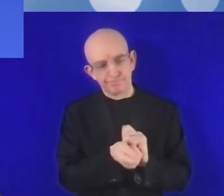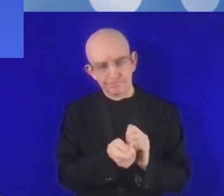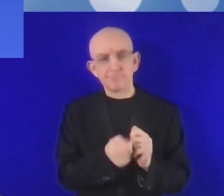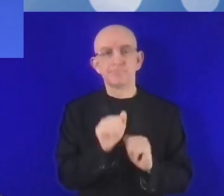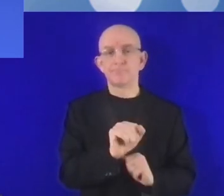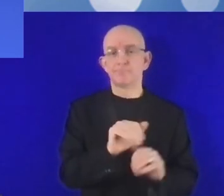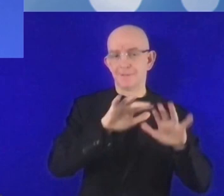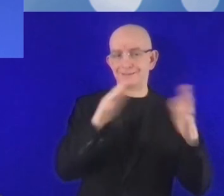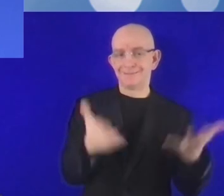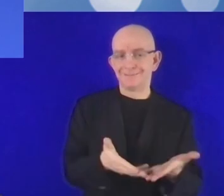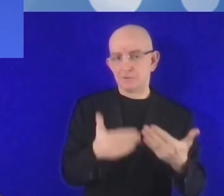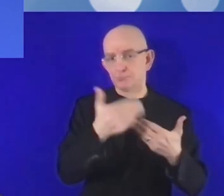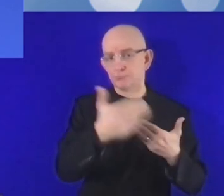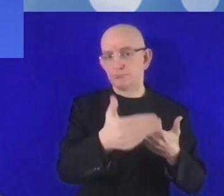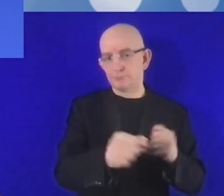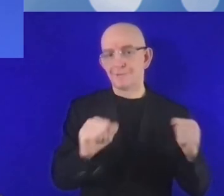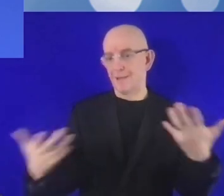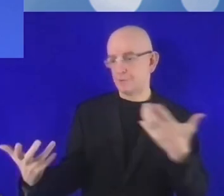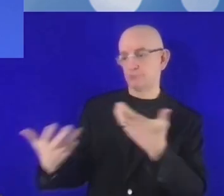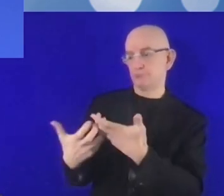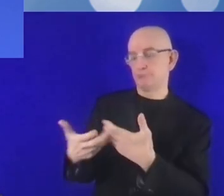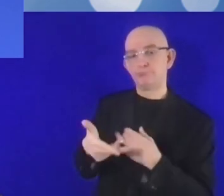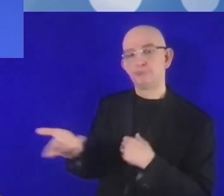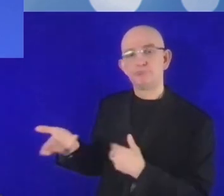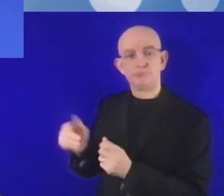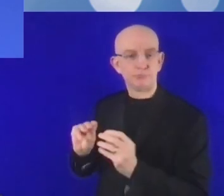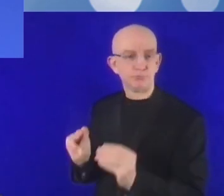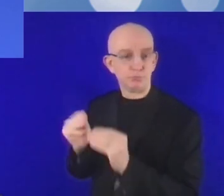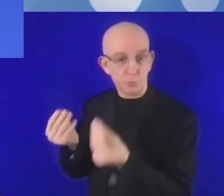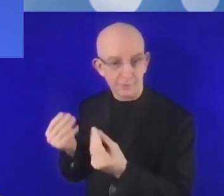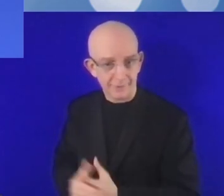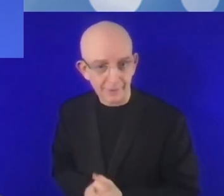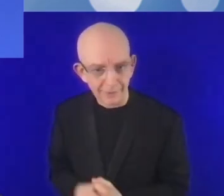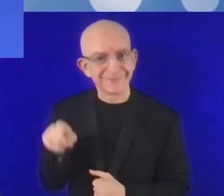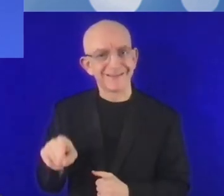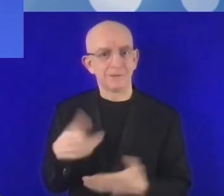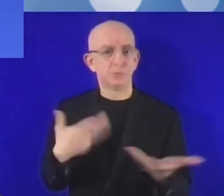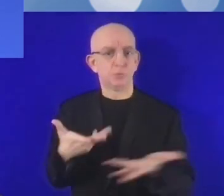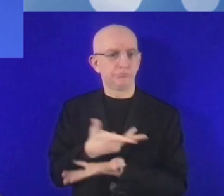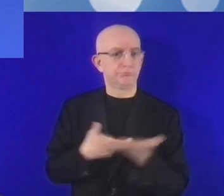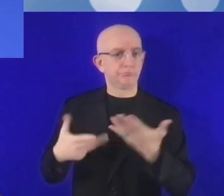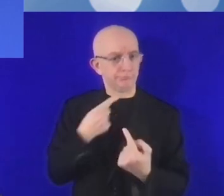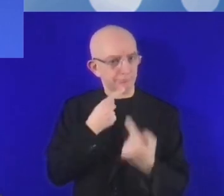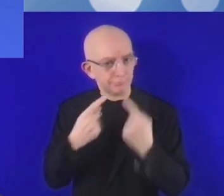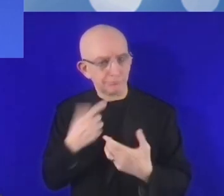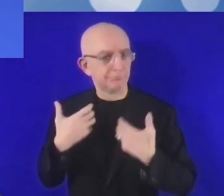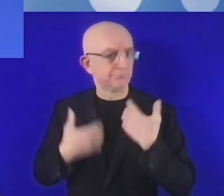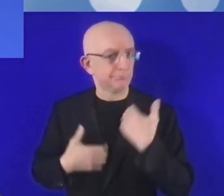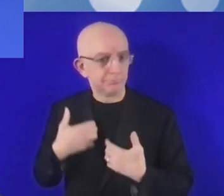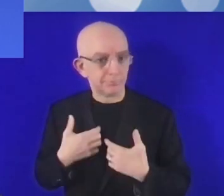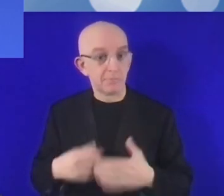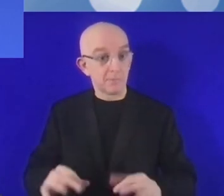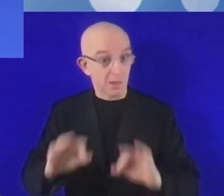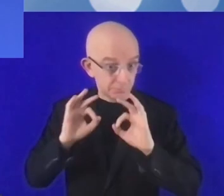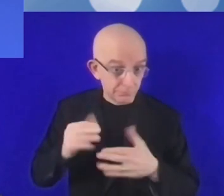何能够积极的理解我们的这个关心。有很多新的有趣的会谈在和过之